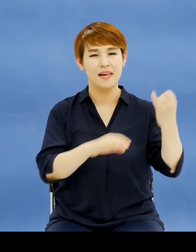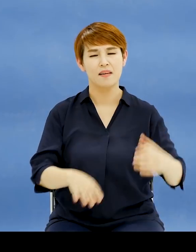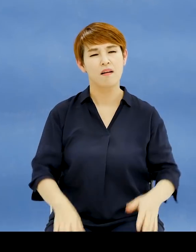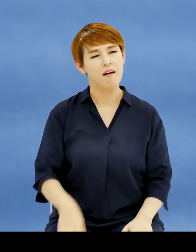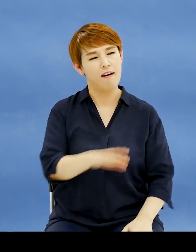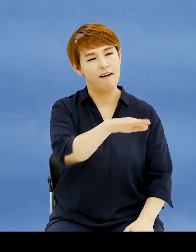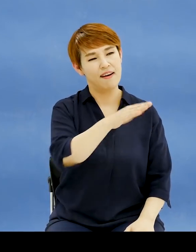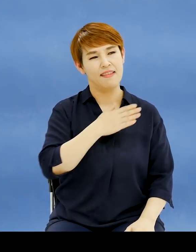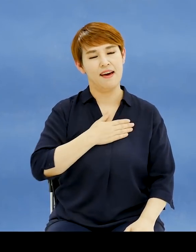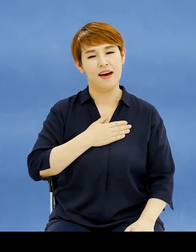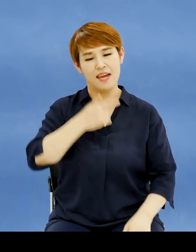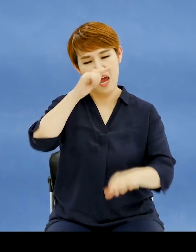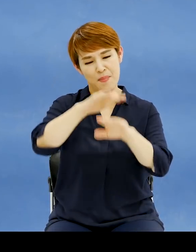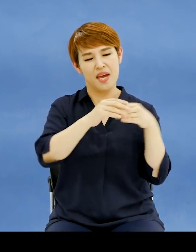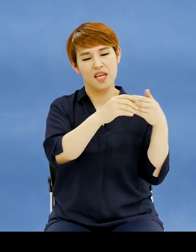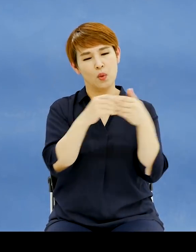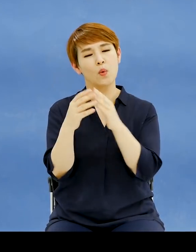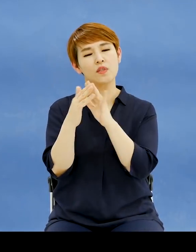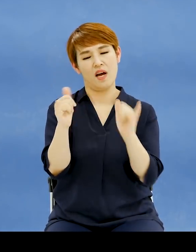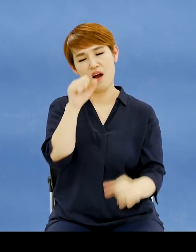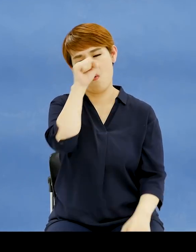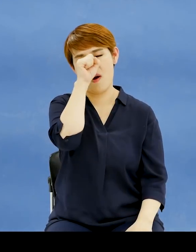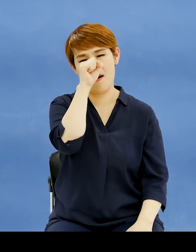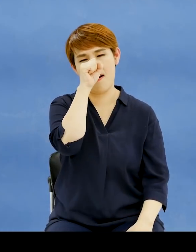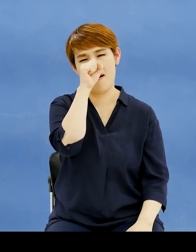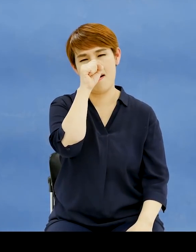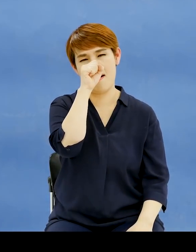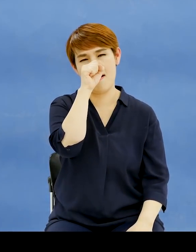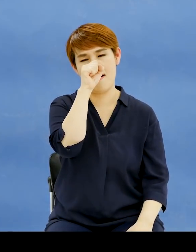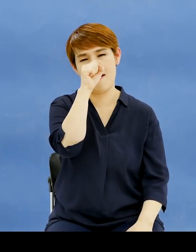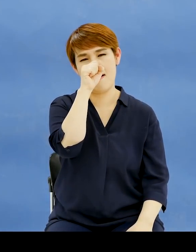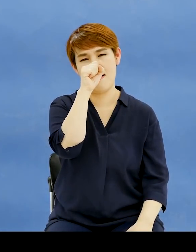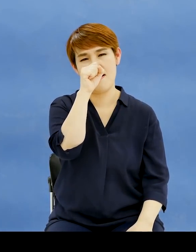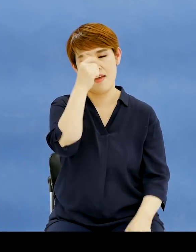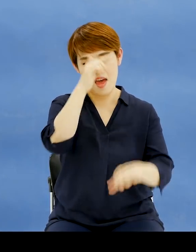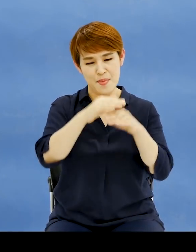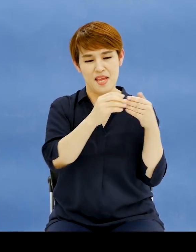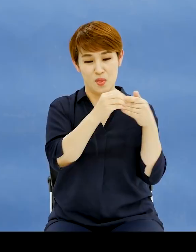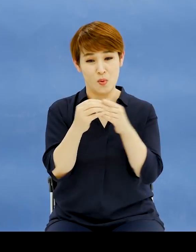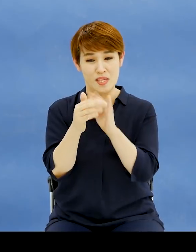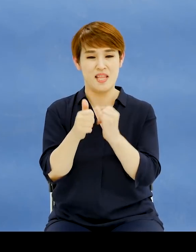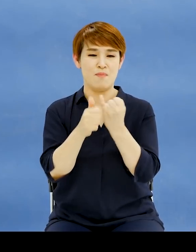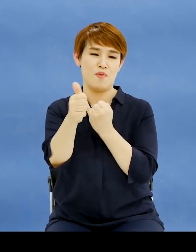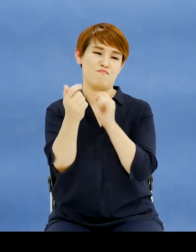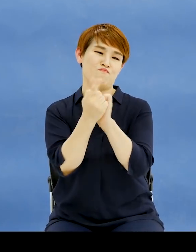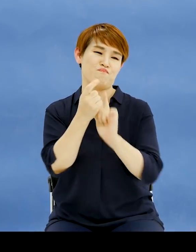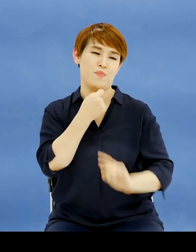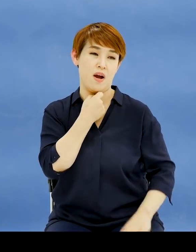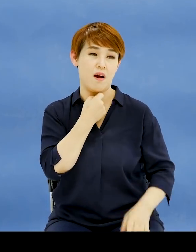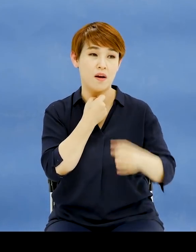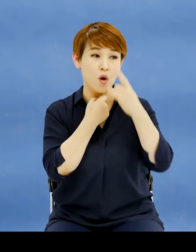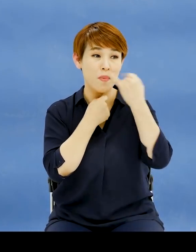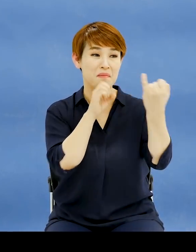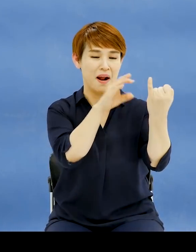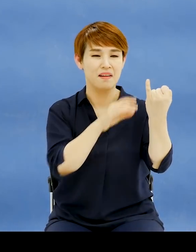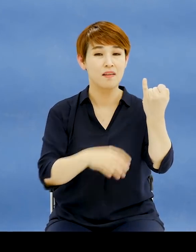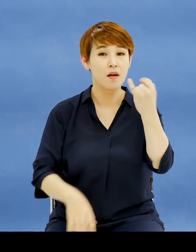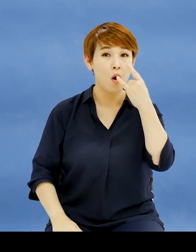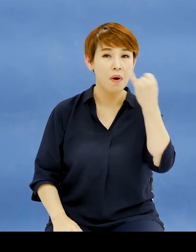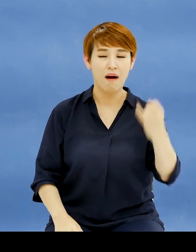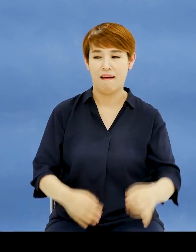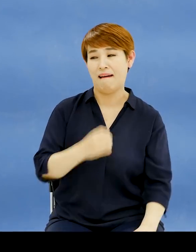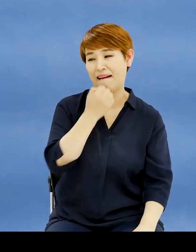네. 기도하기를 엄마 나 이제 예배 인도자가 제일 좋은 것 같아. 예배 인도자 남편을 만나야 되겠어. 그래서 저희 엄마가